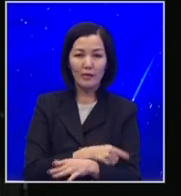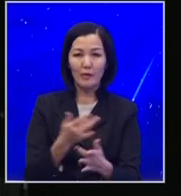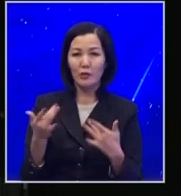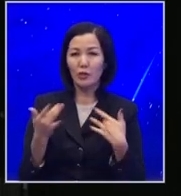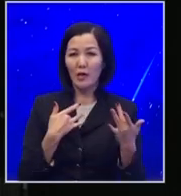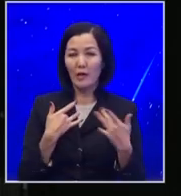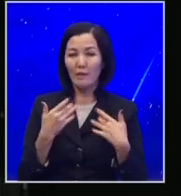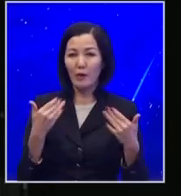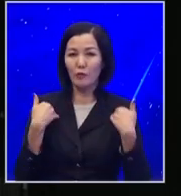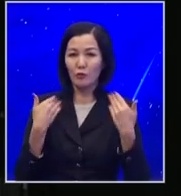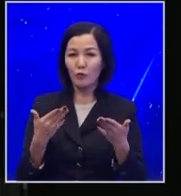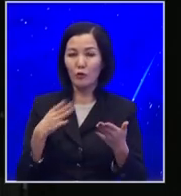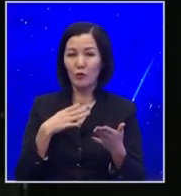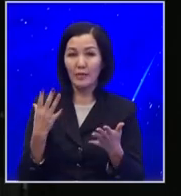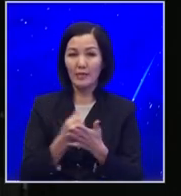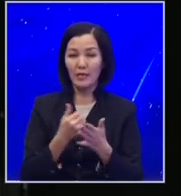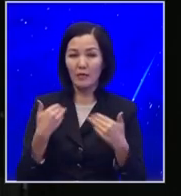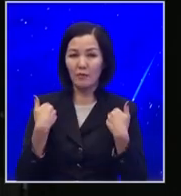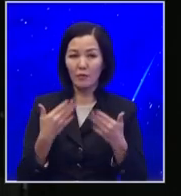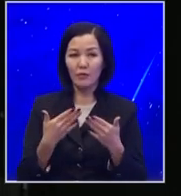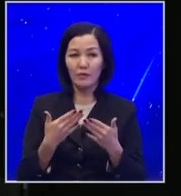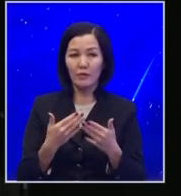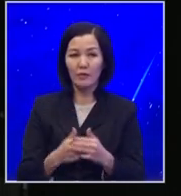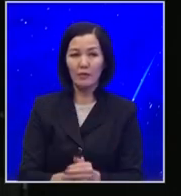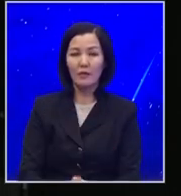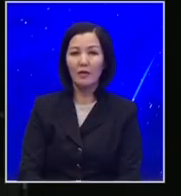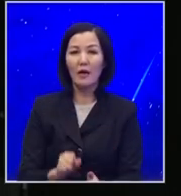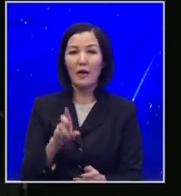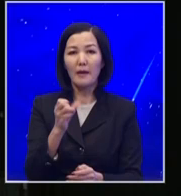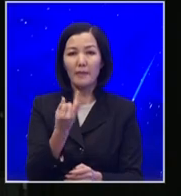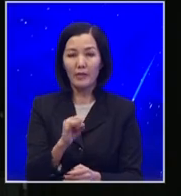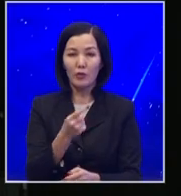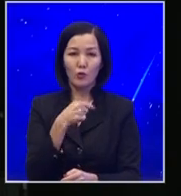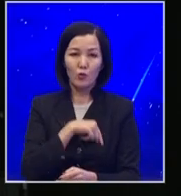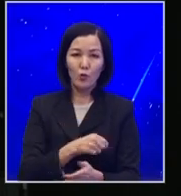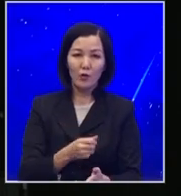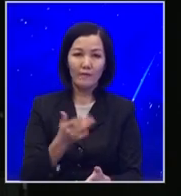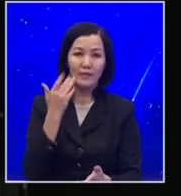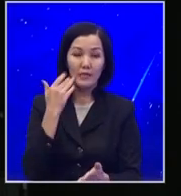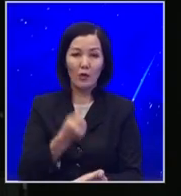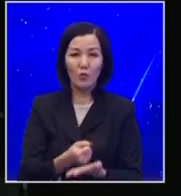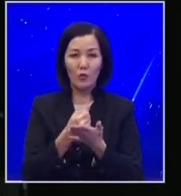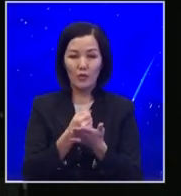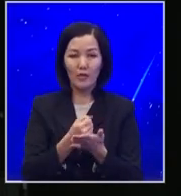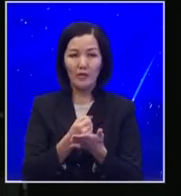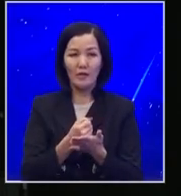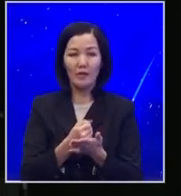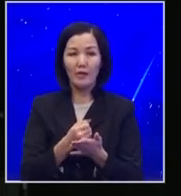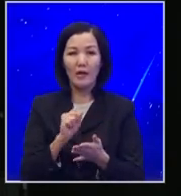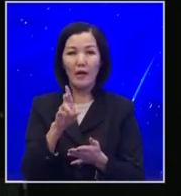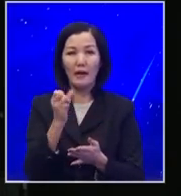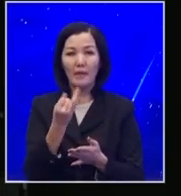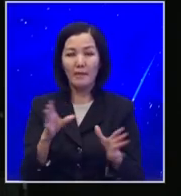деп есептеймін. Сондықтан сәтті болсын, жолы болсын, басқа-басқа Абайдың рухы, әруағы бәрімізге қолдасын. Біз Абаймен бірге өмір